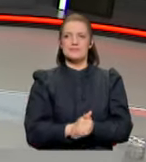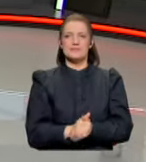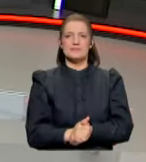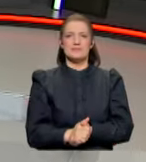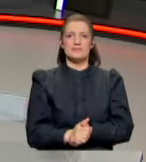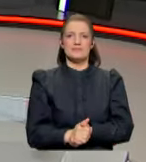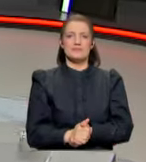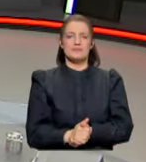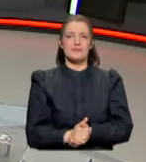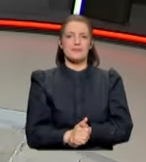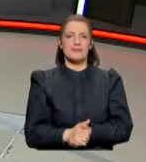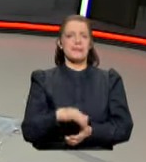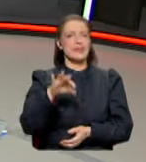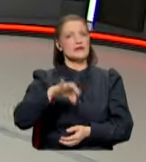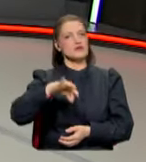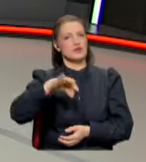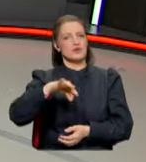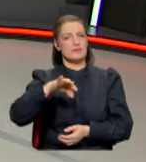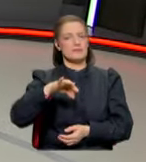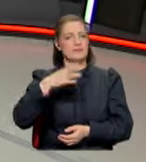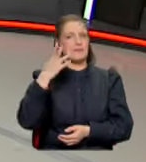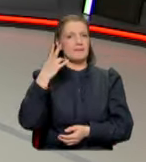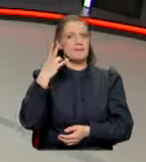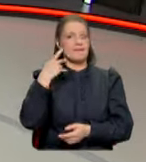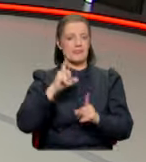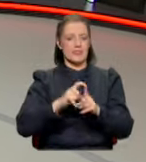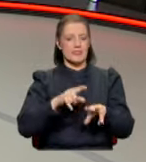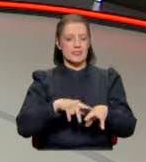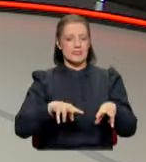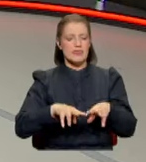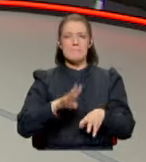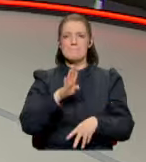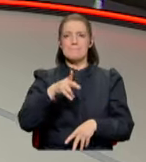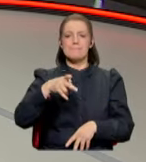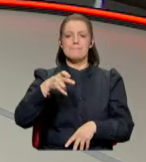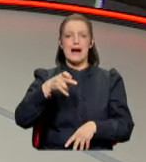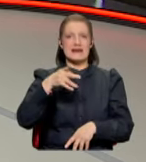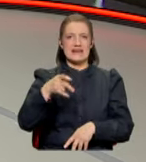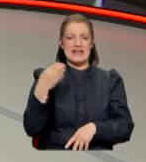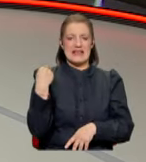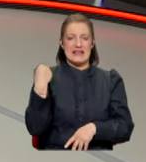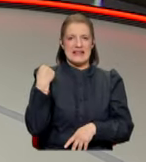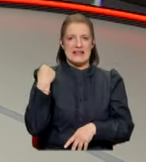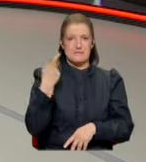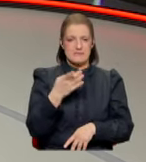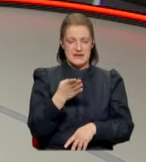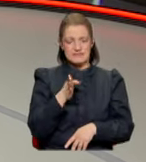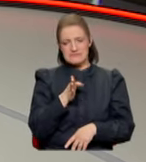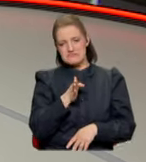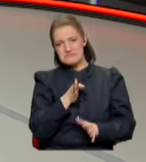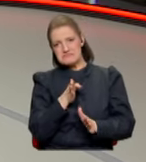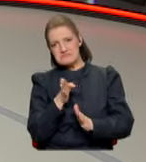Eee Efendim işte Dem Partisi tarafına doğru yeni bir açılım sinyaliyle